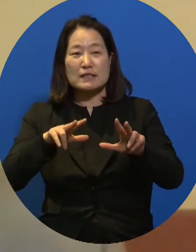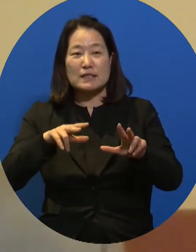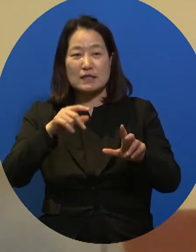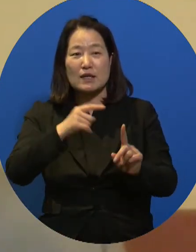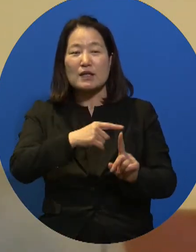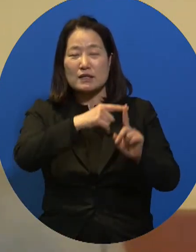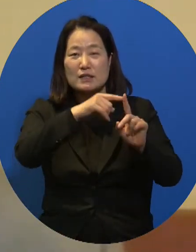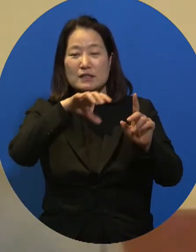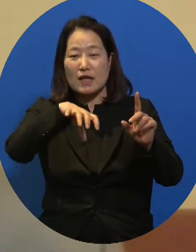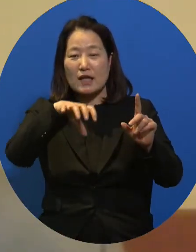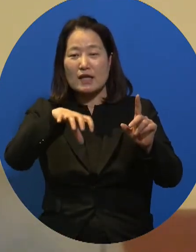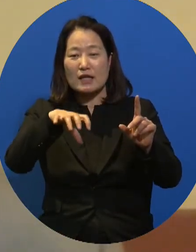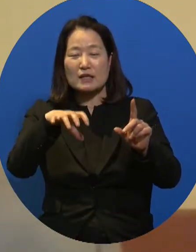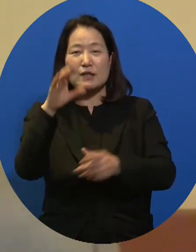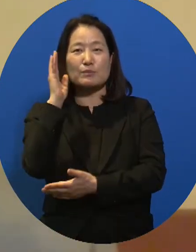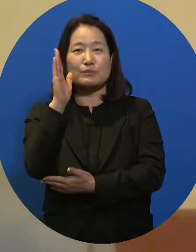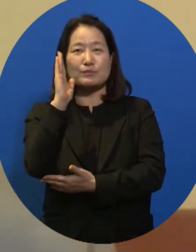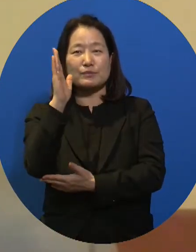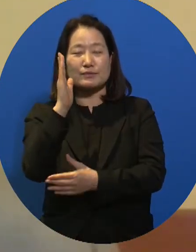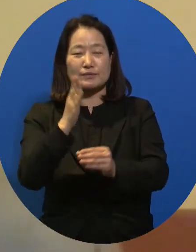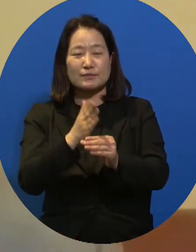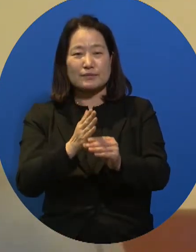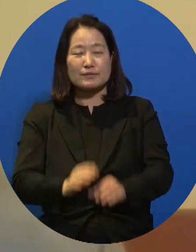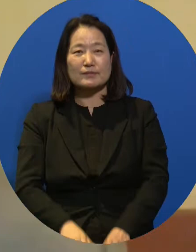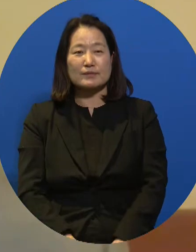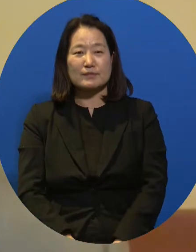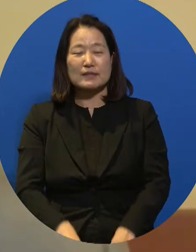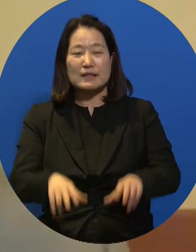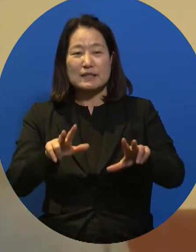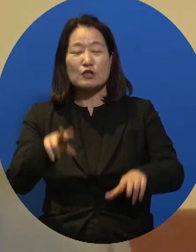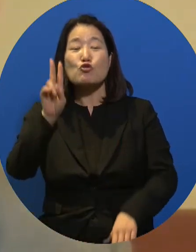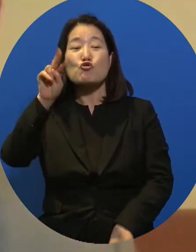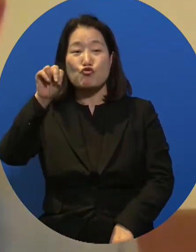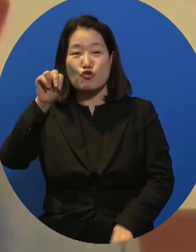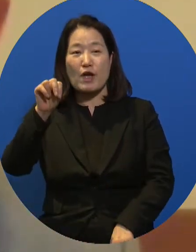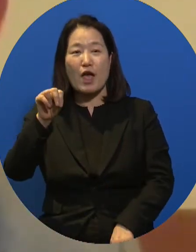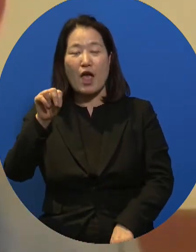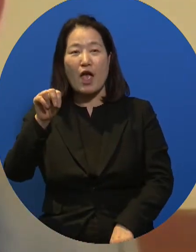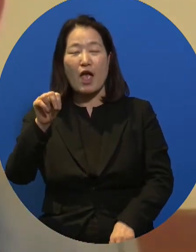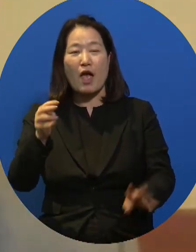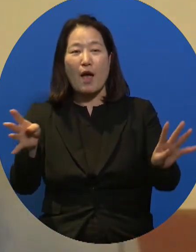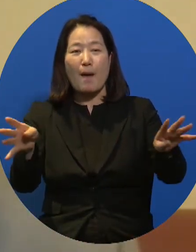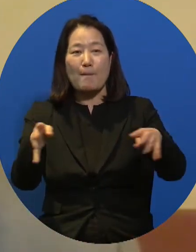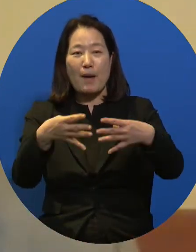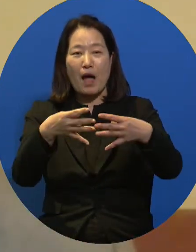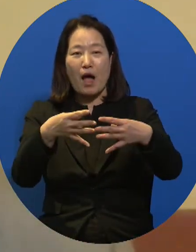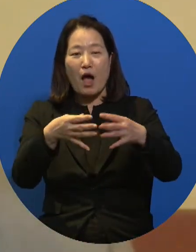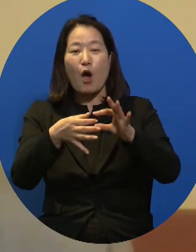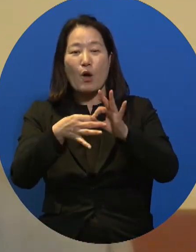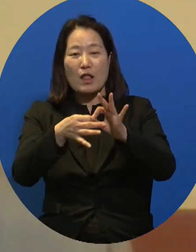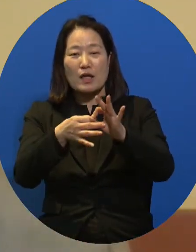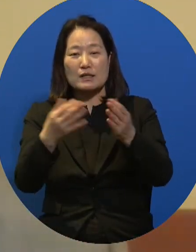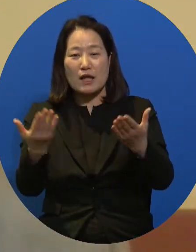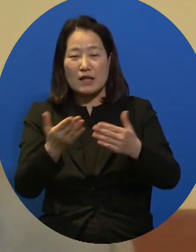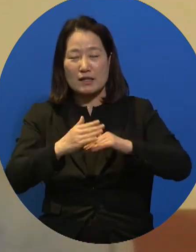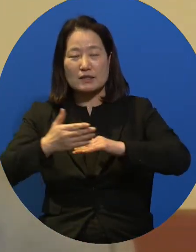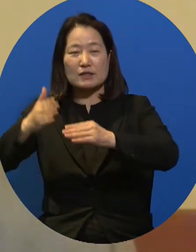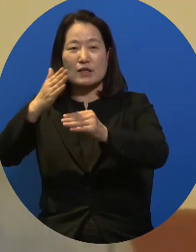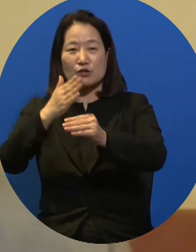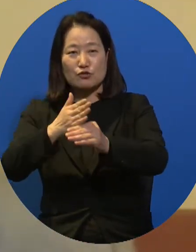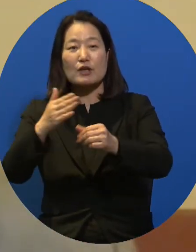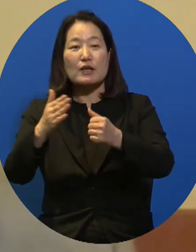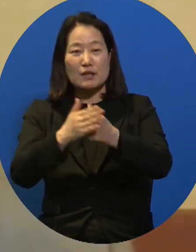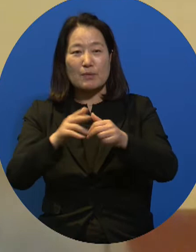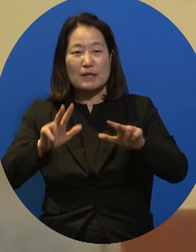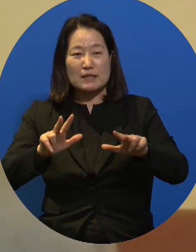있습니다. 현재 스위스에서는 CRPD 위원회가 지금 진행이 되고 있습니다. 그래서 그 과정